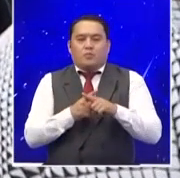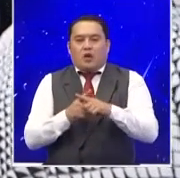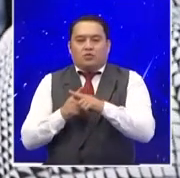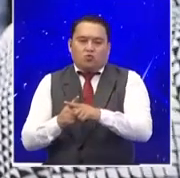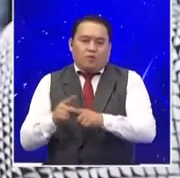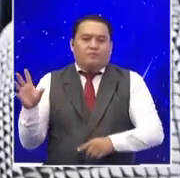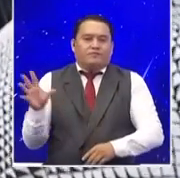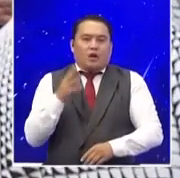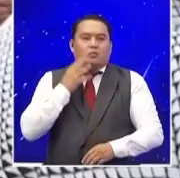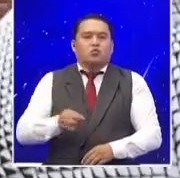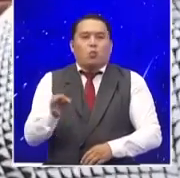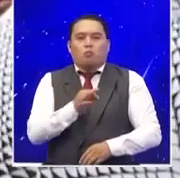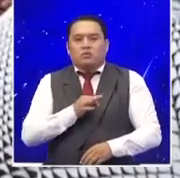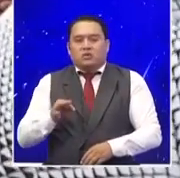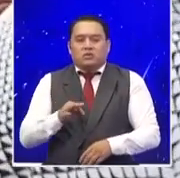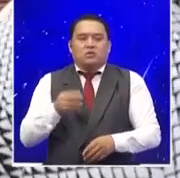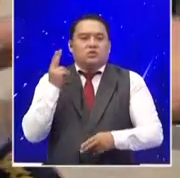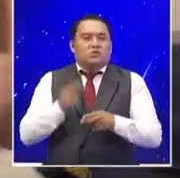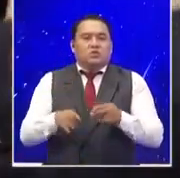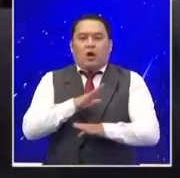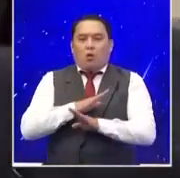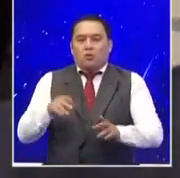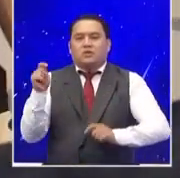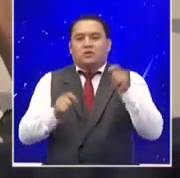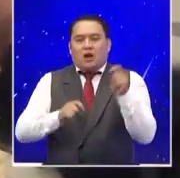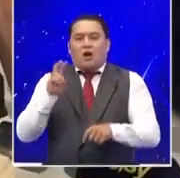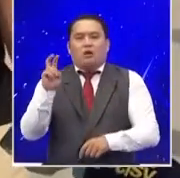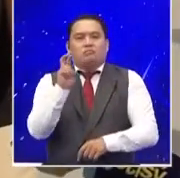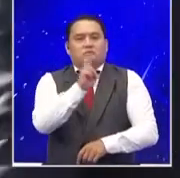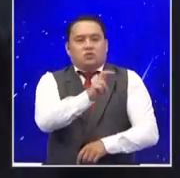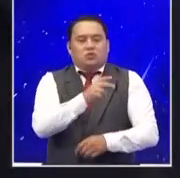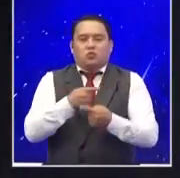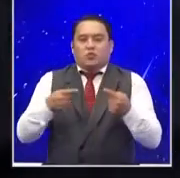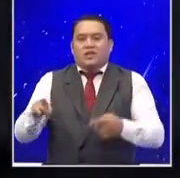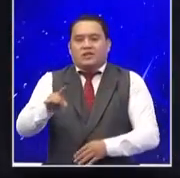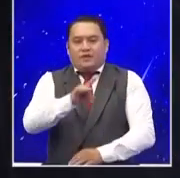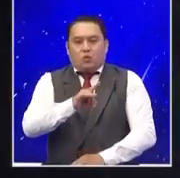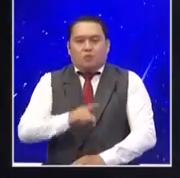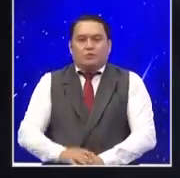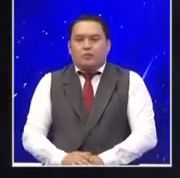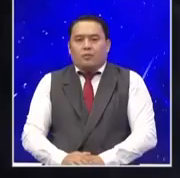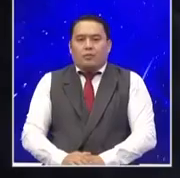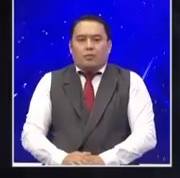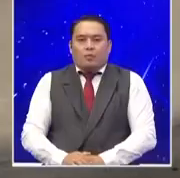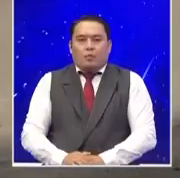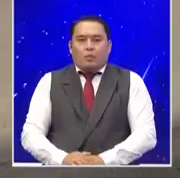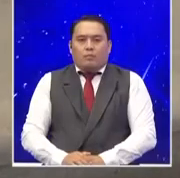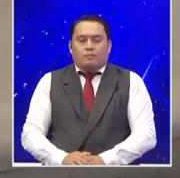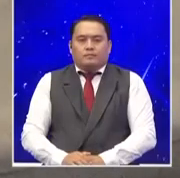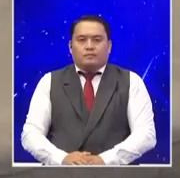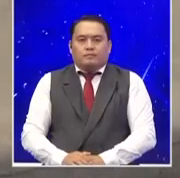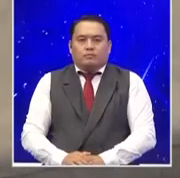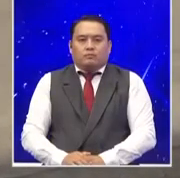Объезд по Алматинской области еще не закончен. Это значит, что делегация объедет с проверкой и другие регионы. Рустам Аралбаев, Жасулан